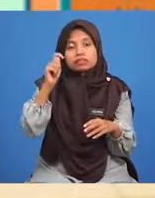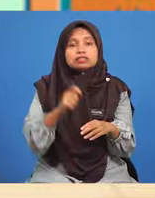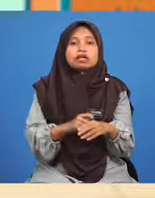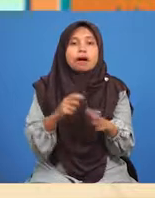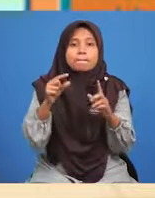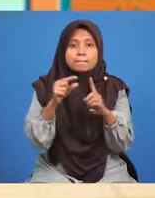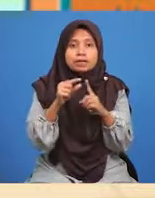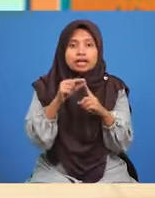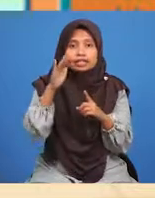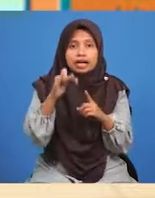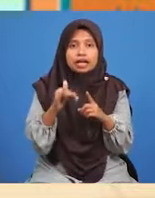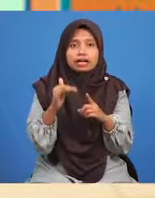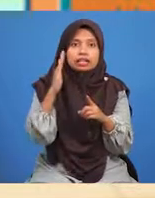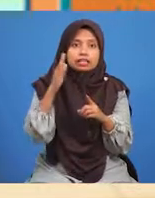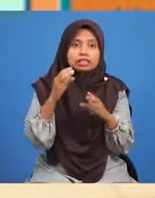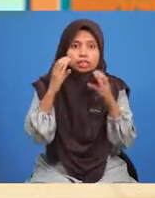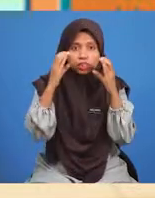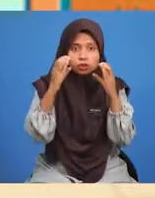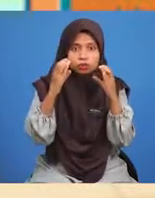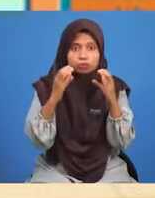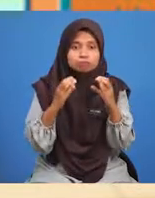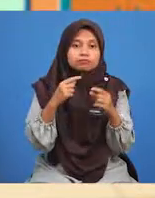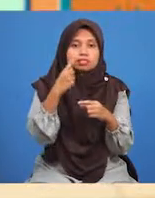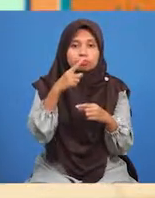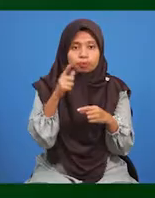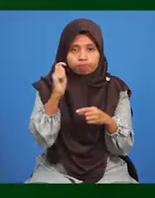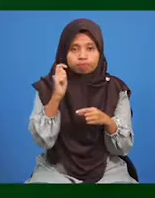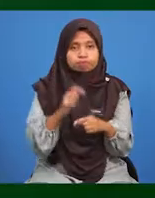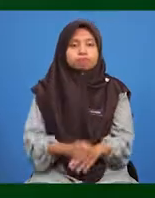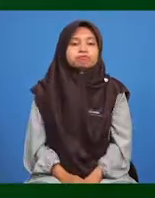perkataan yang akan cikgu sebutkan sebentar nanti.